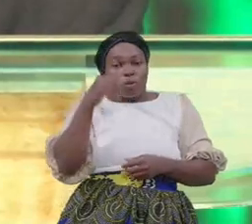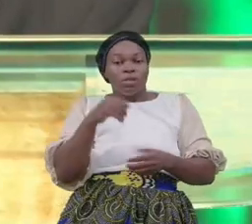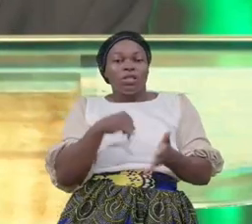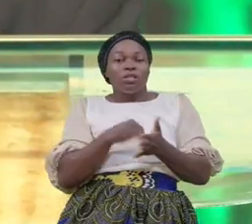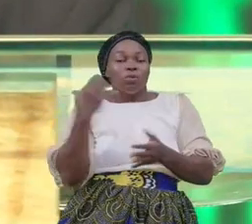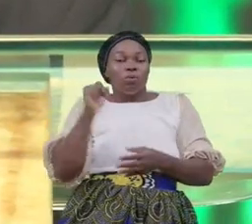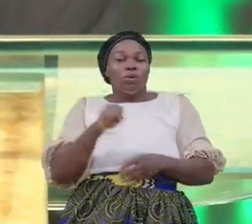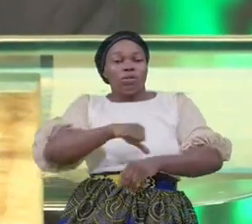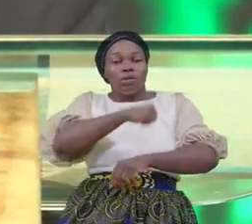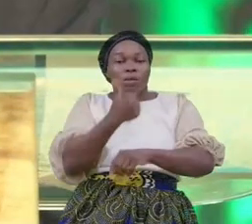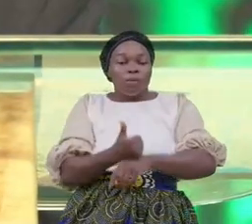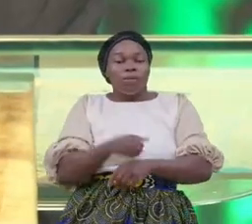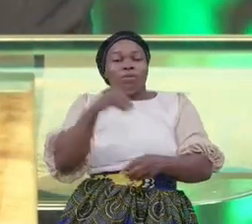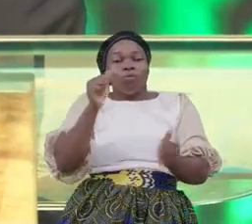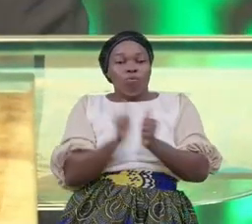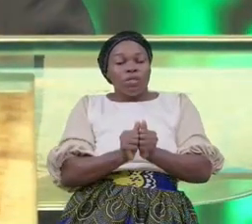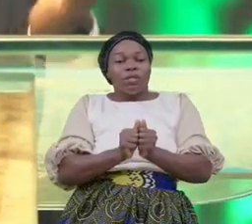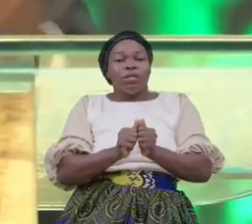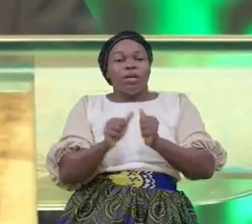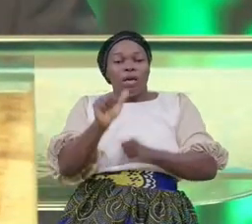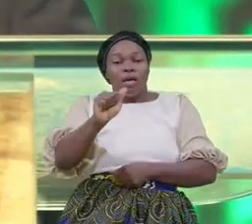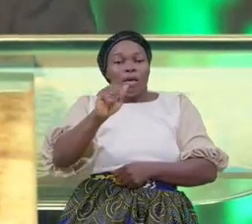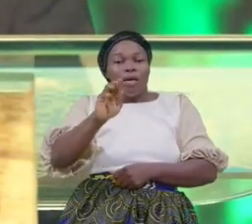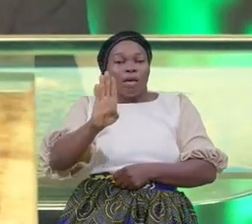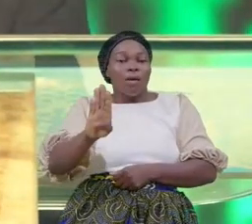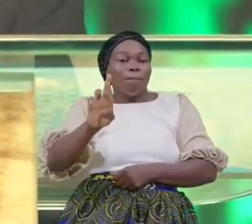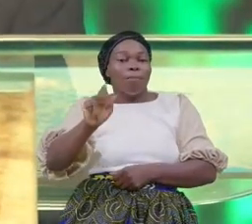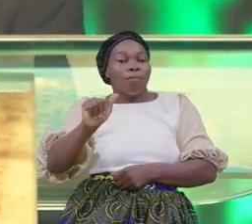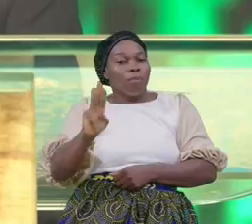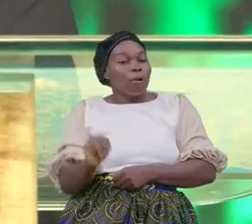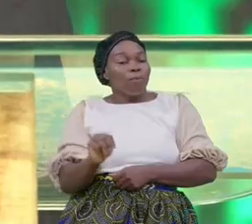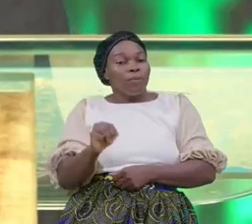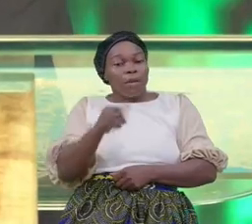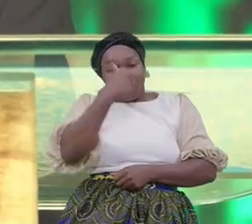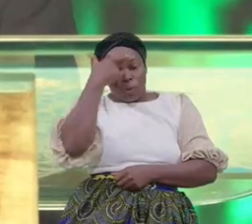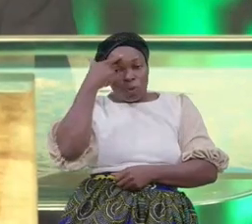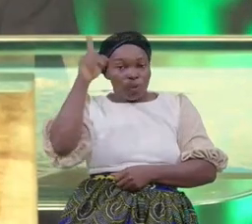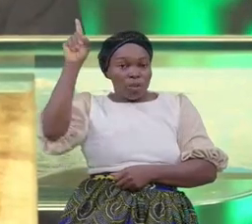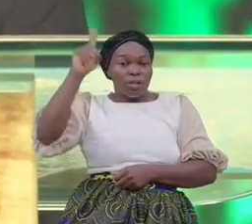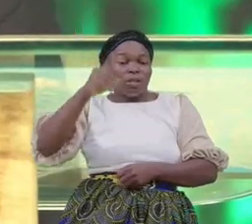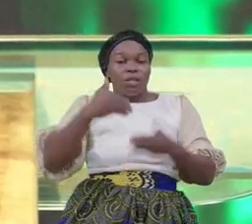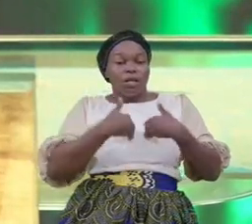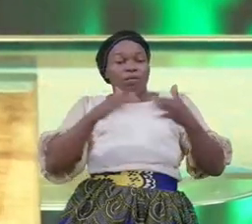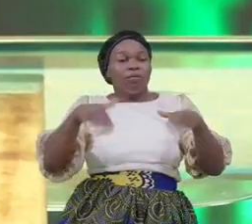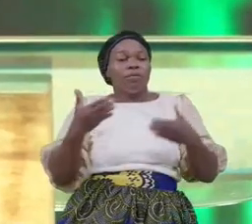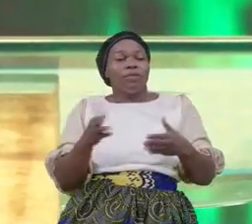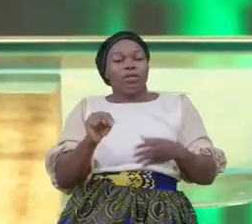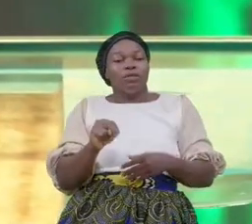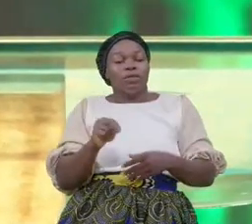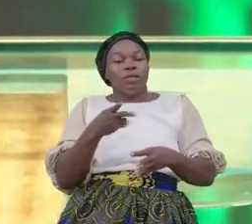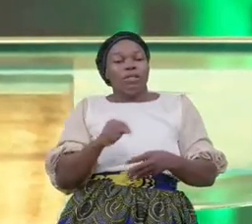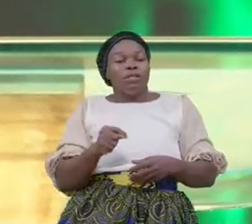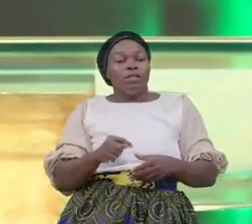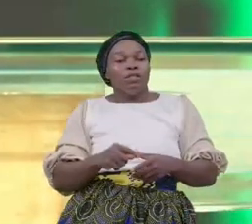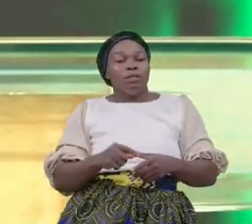avec Abraham. Et dit que je donne ce pays à ta postérité. Depuis le fleuve d'Égypte jusqu'au grand